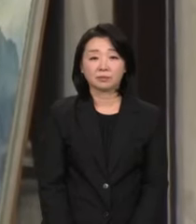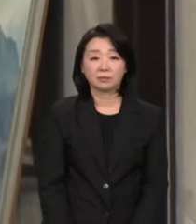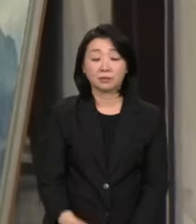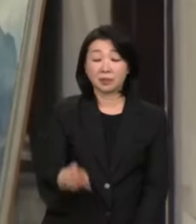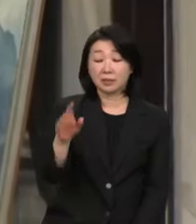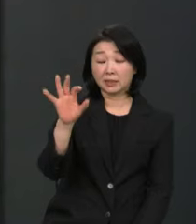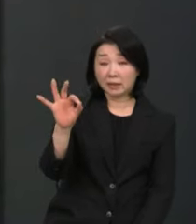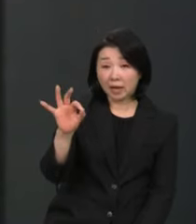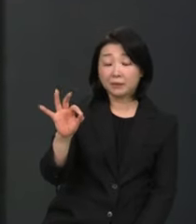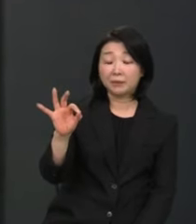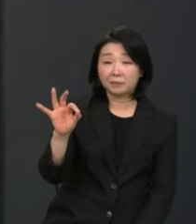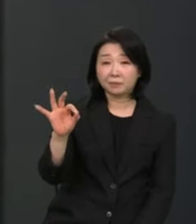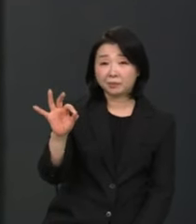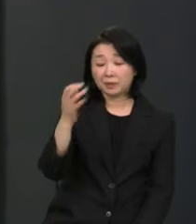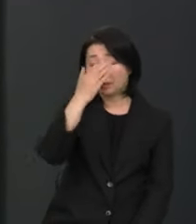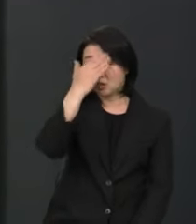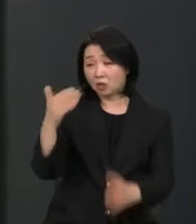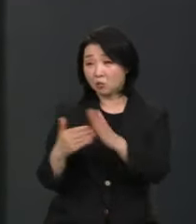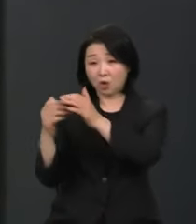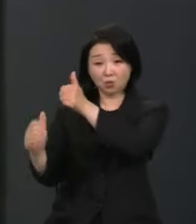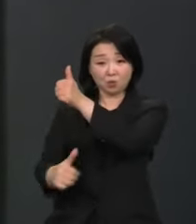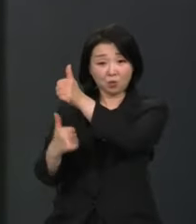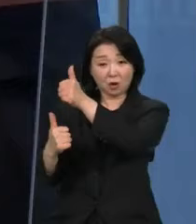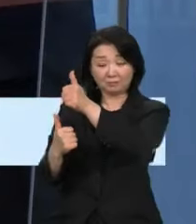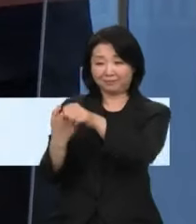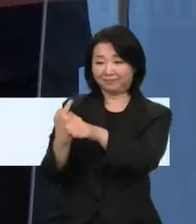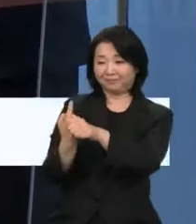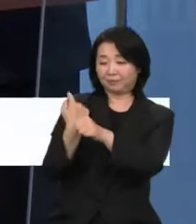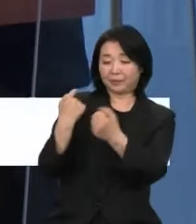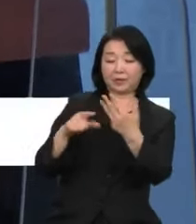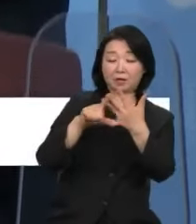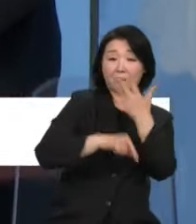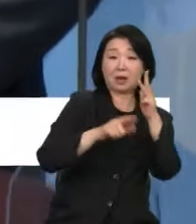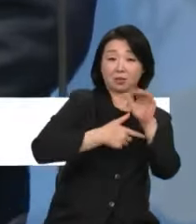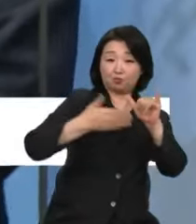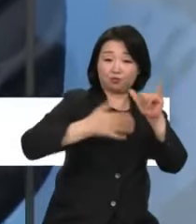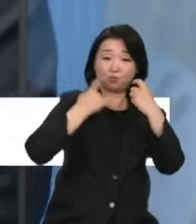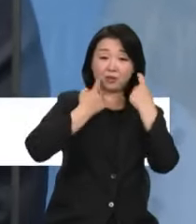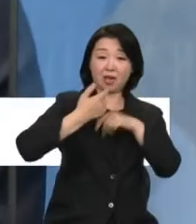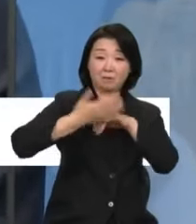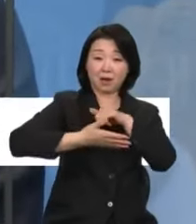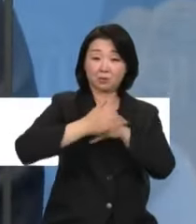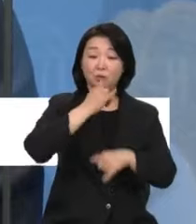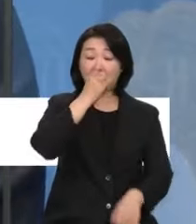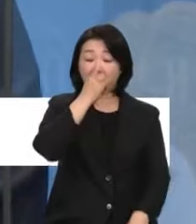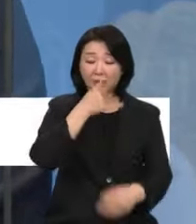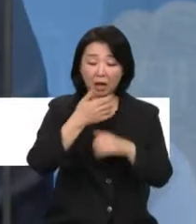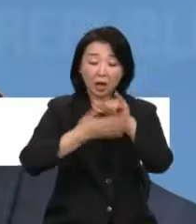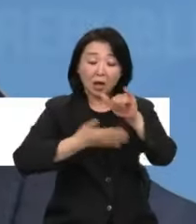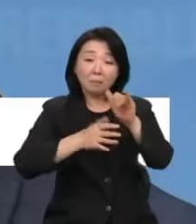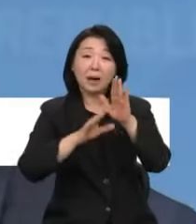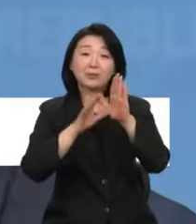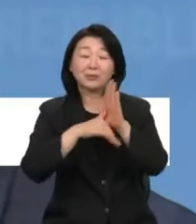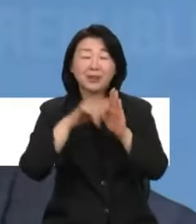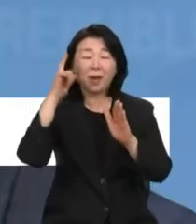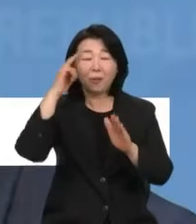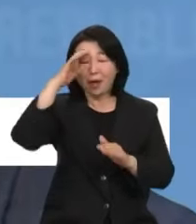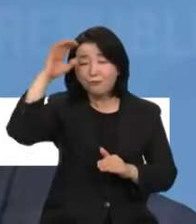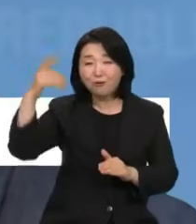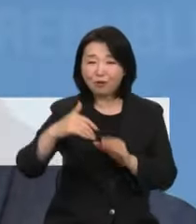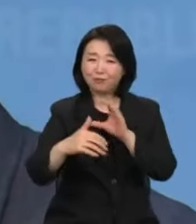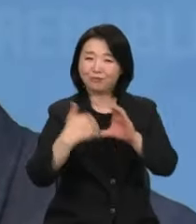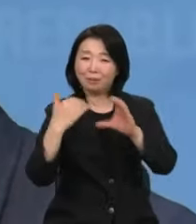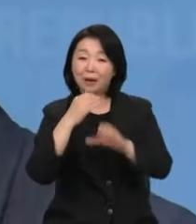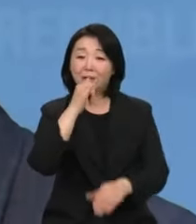장해찬 전 국민의힘 청년 최고위원은 지난해 8월 유튜브 개인 방송을 했습니다. 방송 과정에 슈퍼챗으로 후원금을